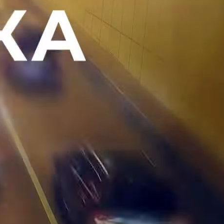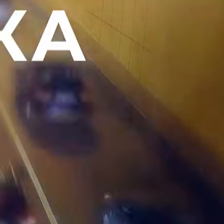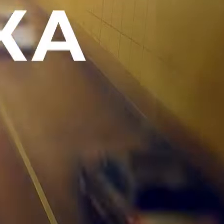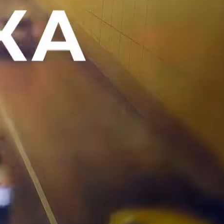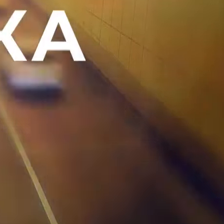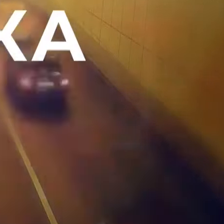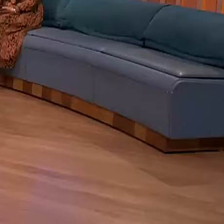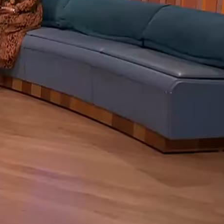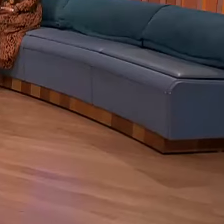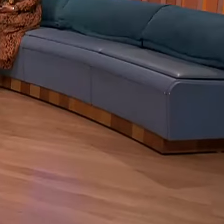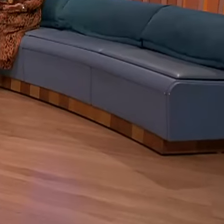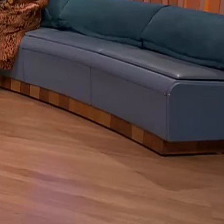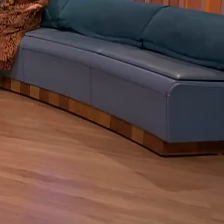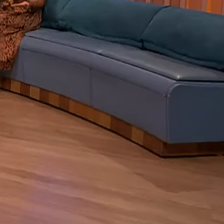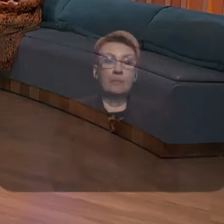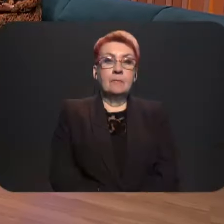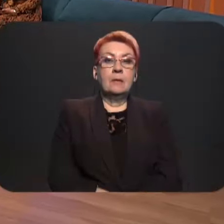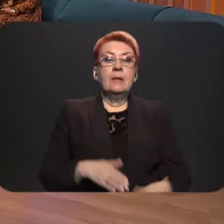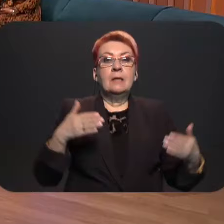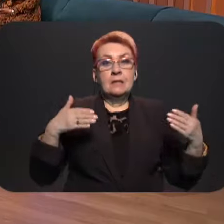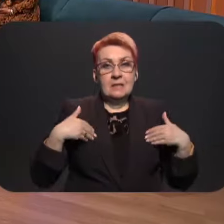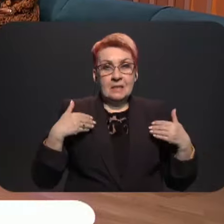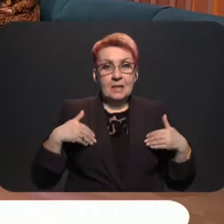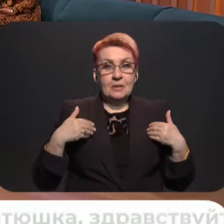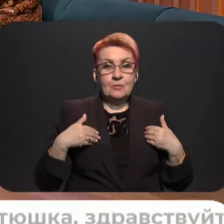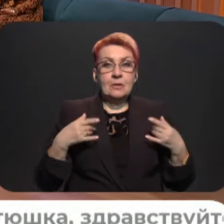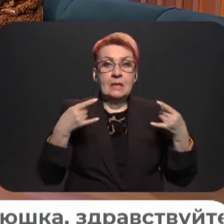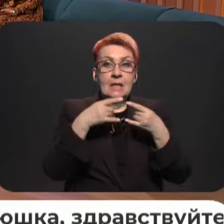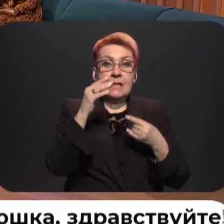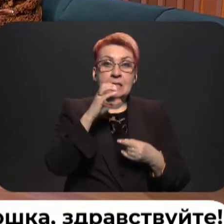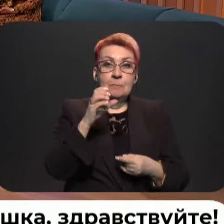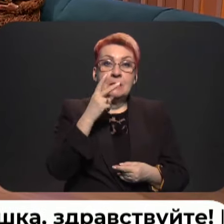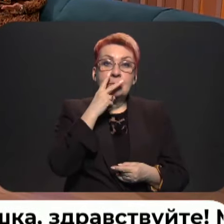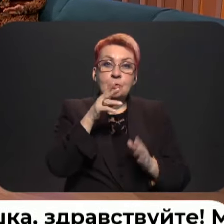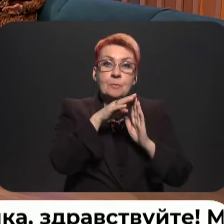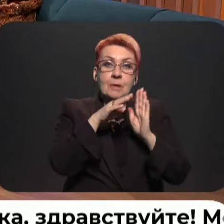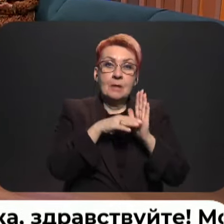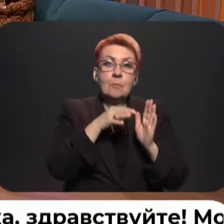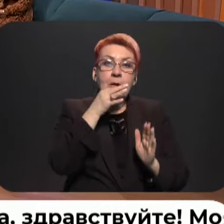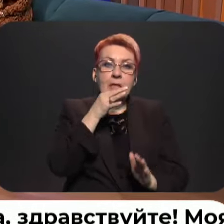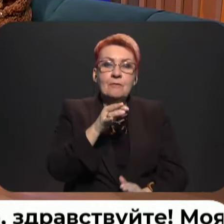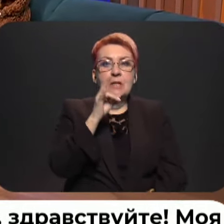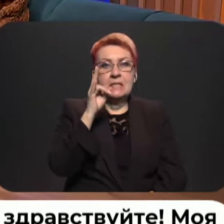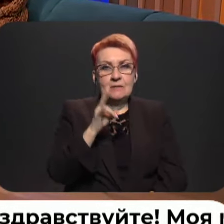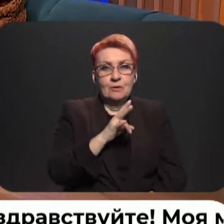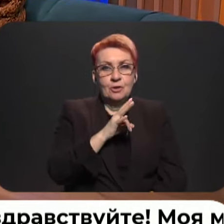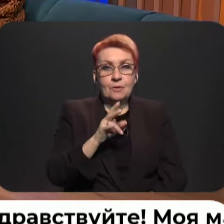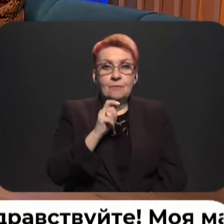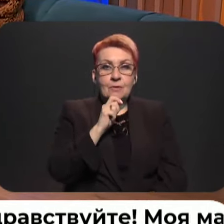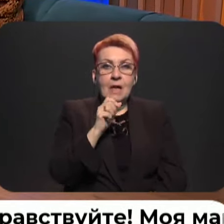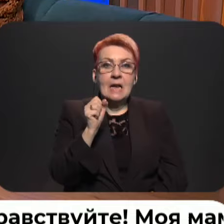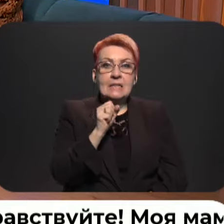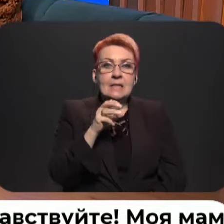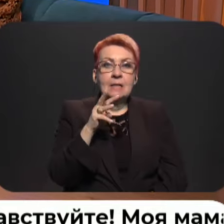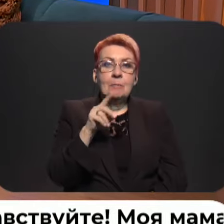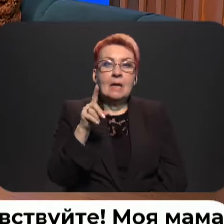Помогите, батюшка. Здравствуйте. В прямом эфире на телеканале «Спас». Вы смотрите программу «Прямая линия. Ответ священника» и я ее ведущая